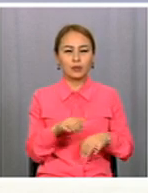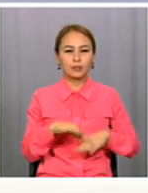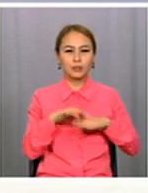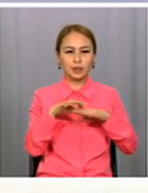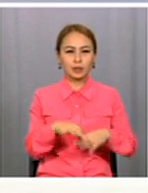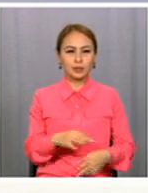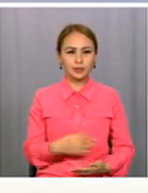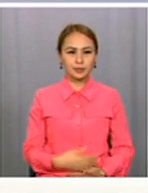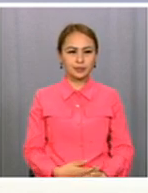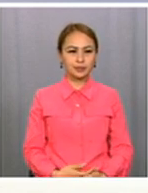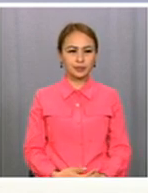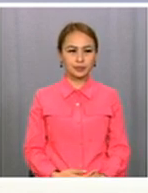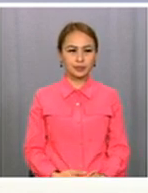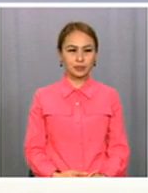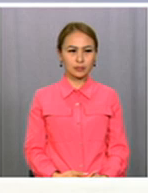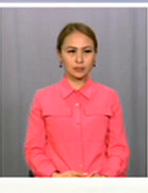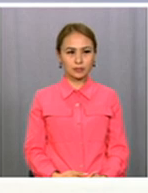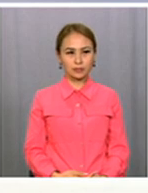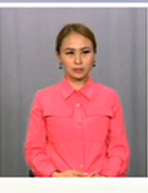формуламен берілуі.